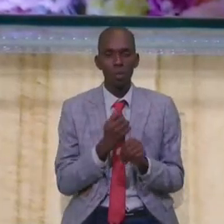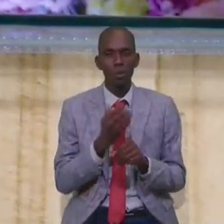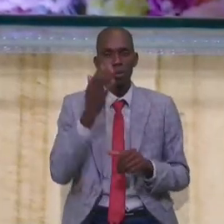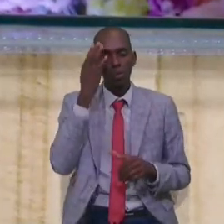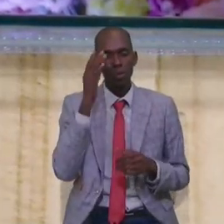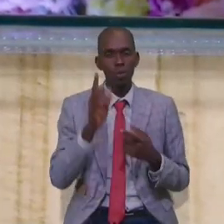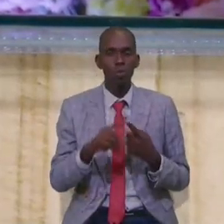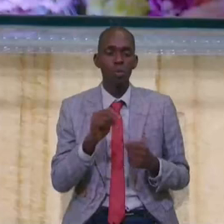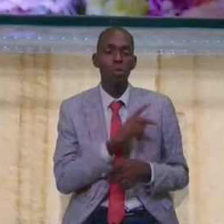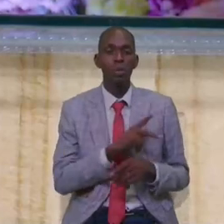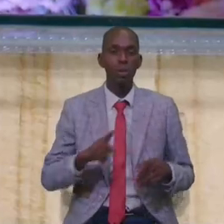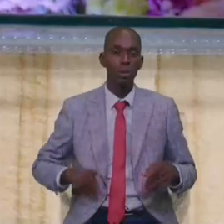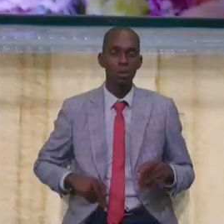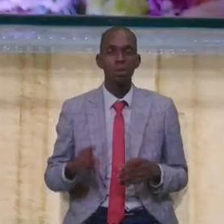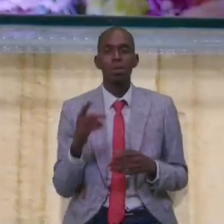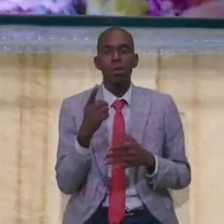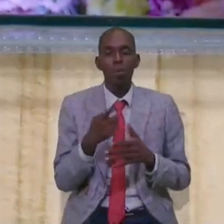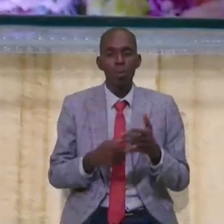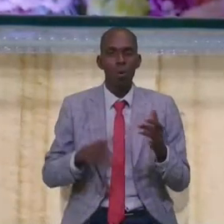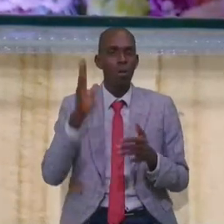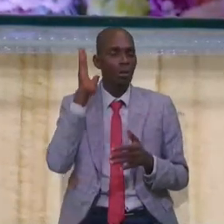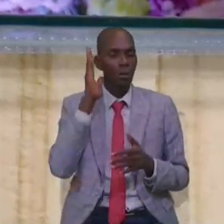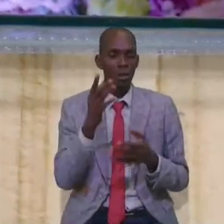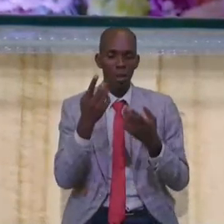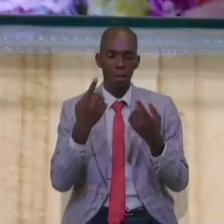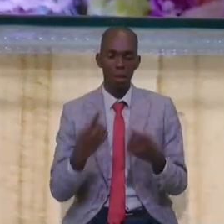ce qui doit arriver après cela.